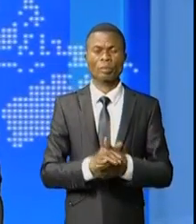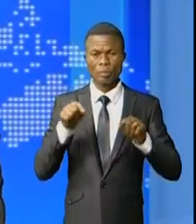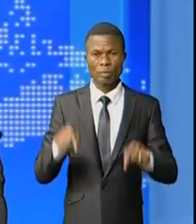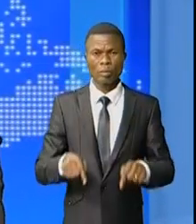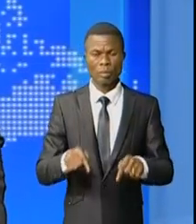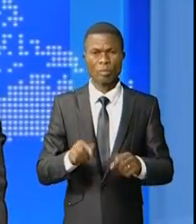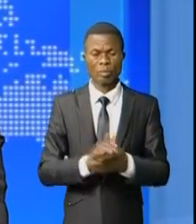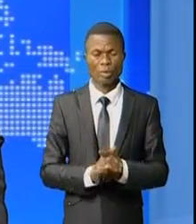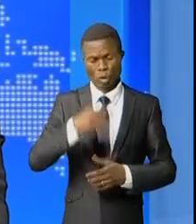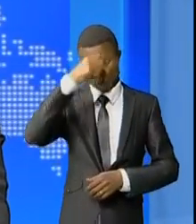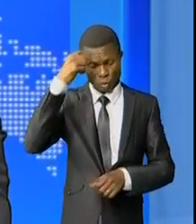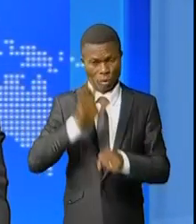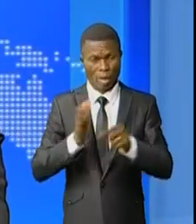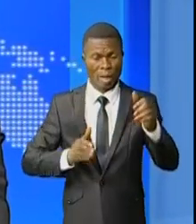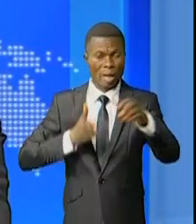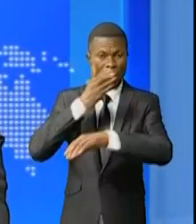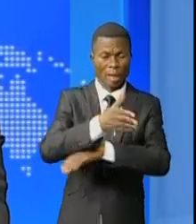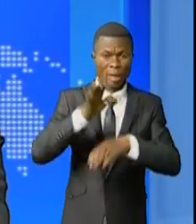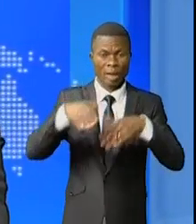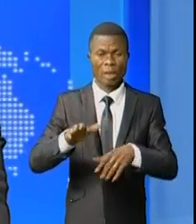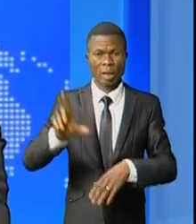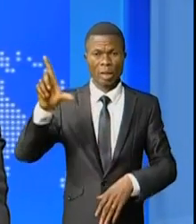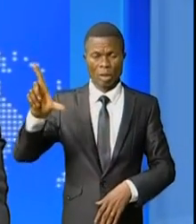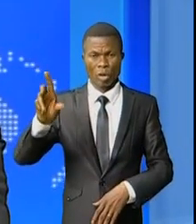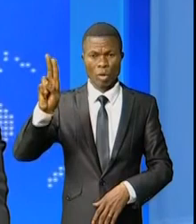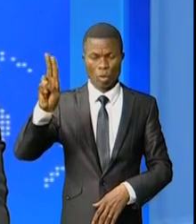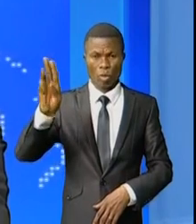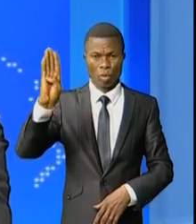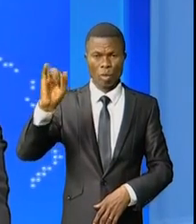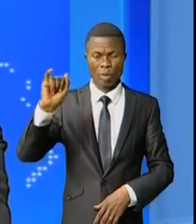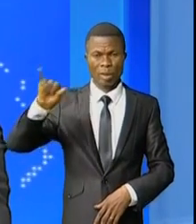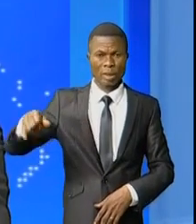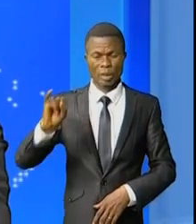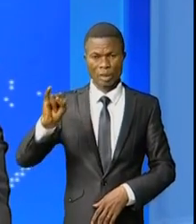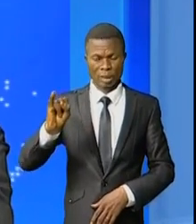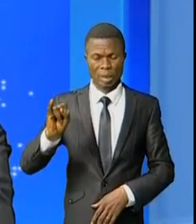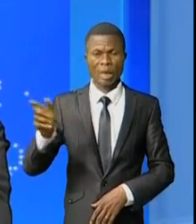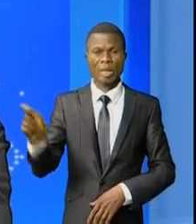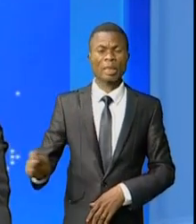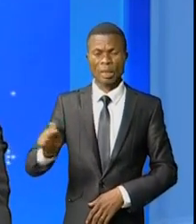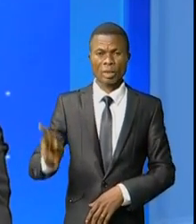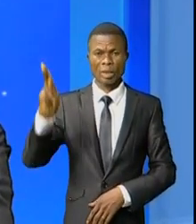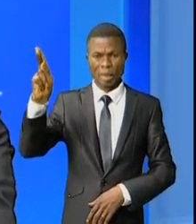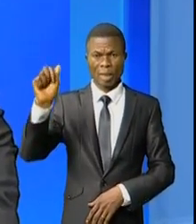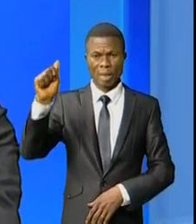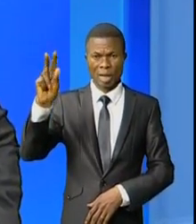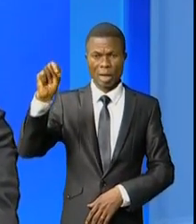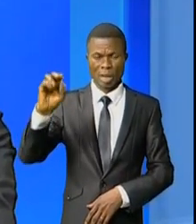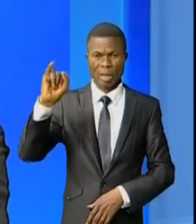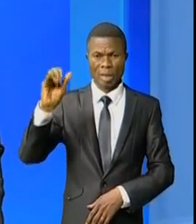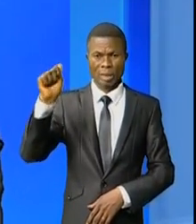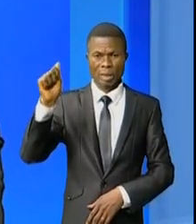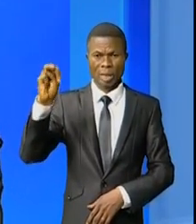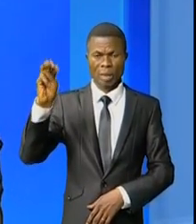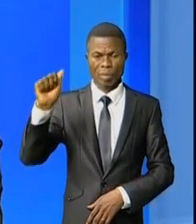Aujourd'hui, c'est un calvaire pour traverser la rivière Lubiji dans le territoire des Kanyama. Nous sommes là dans la province du